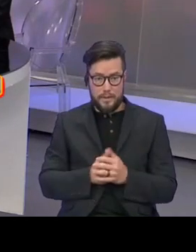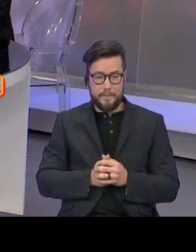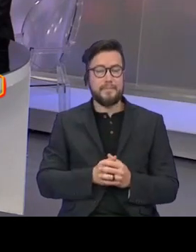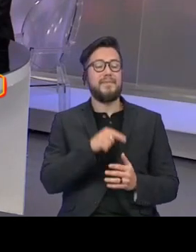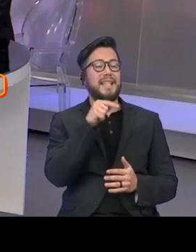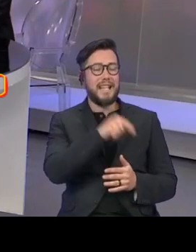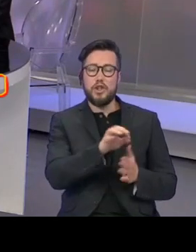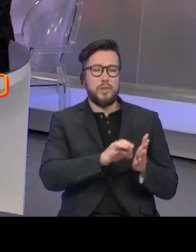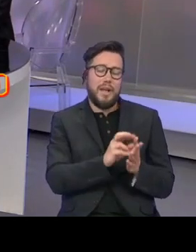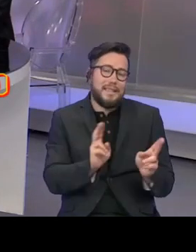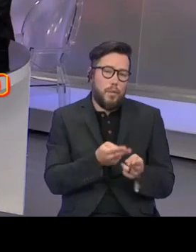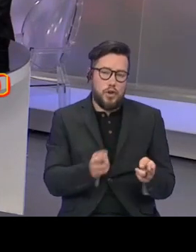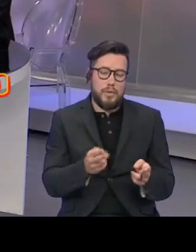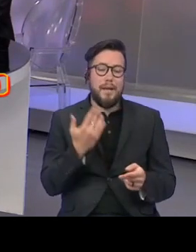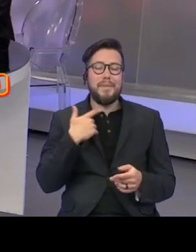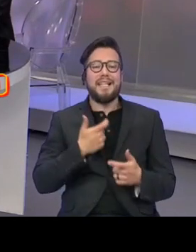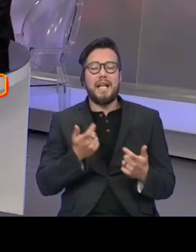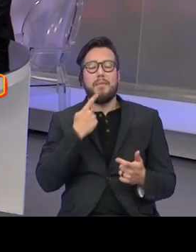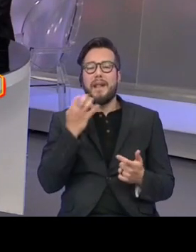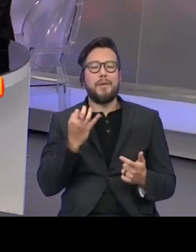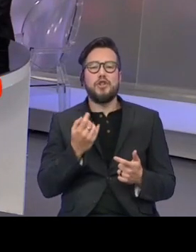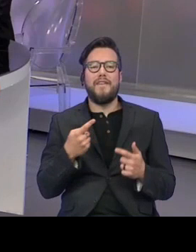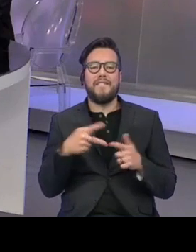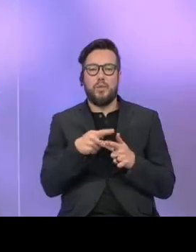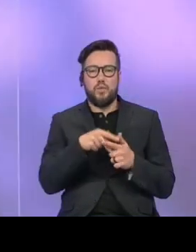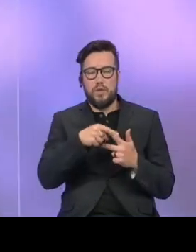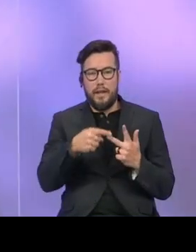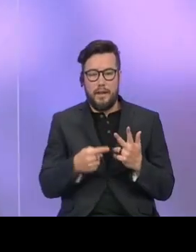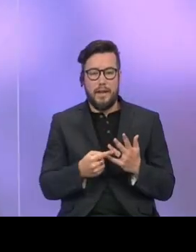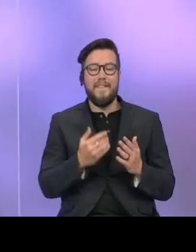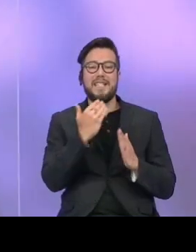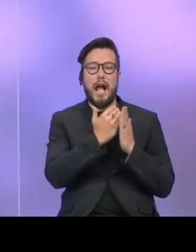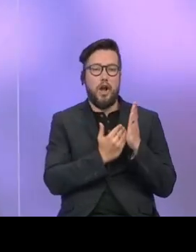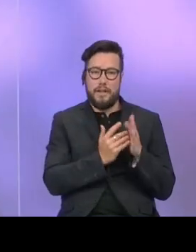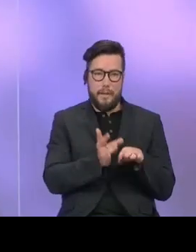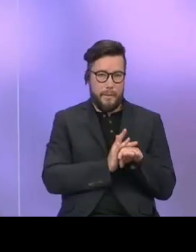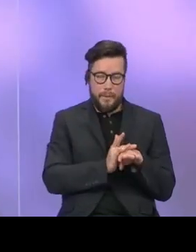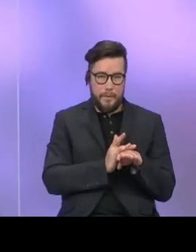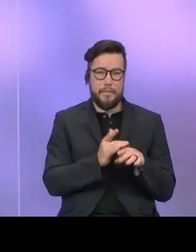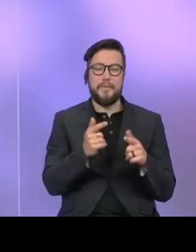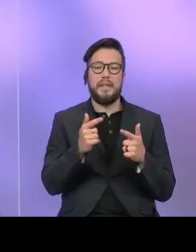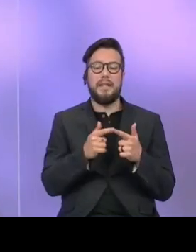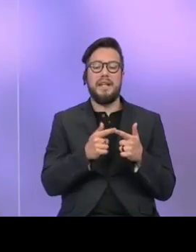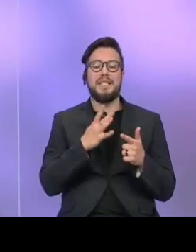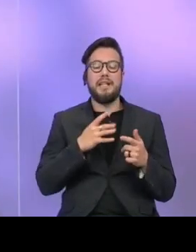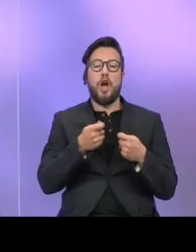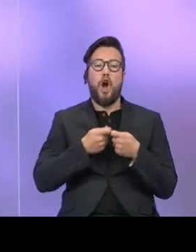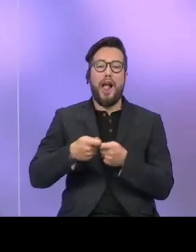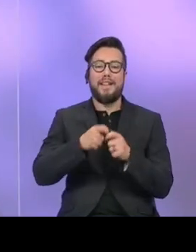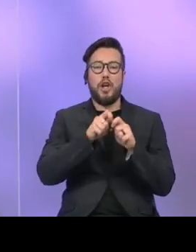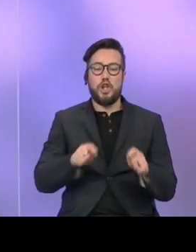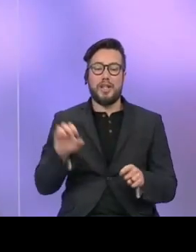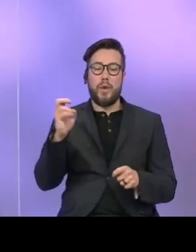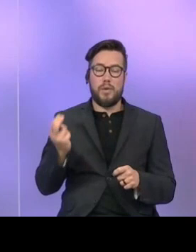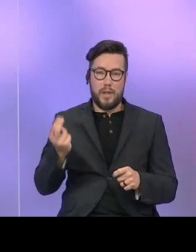okolností nie. My sme jasne povedali, čo nám na tom celom prekáža, že nemá to oporu v zákone. Chceli sme kolektívne rozhodnutie Európskej